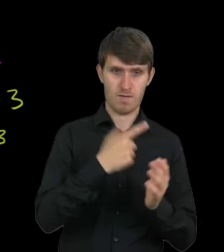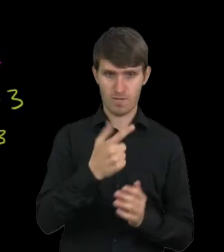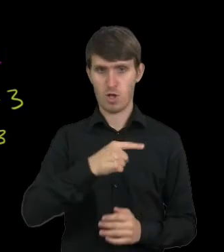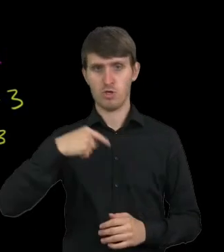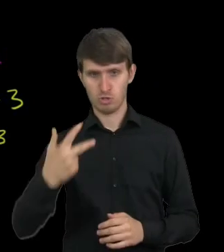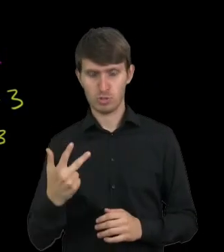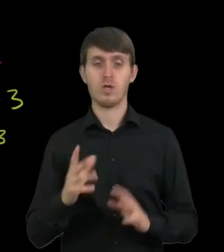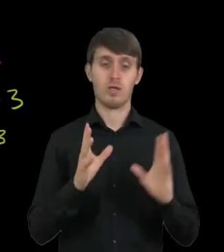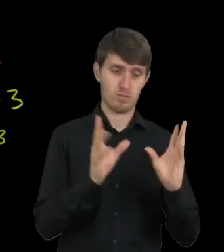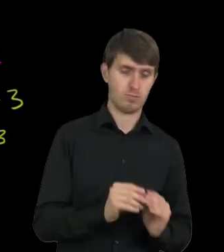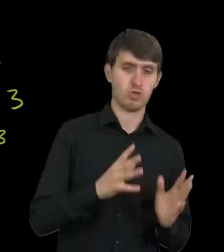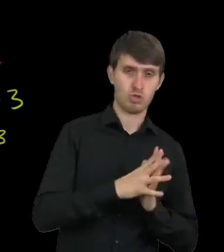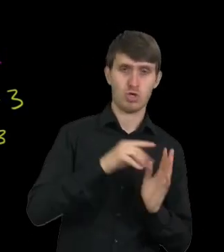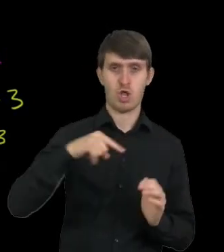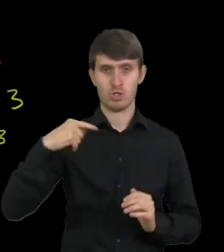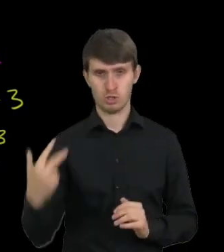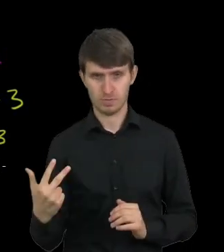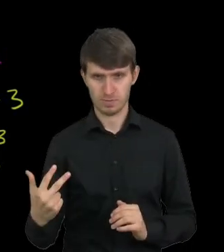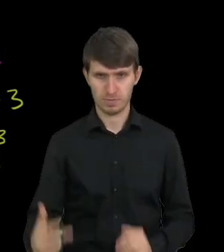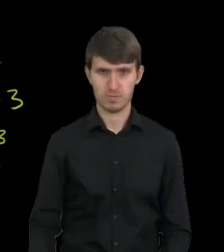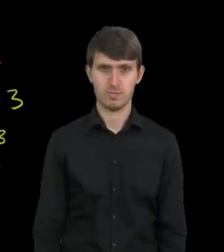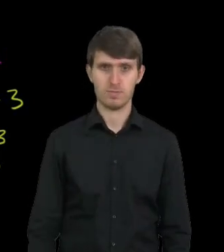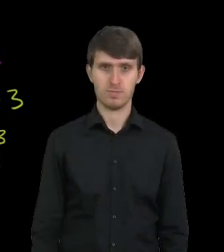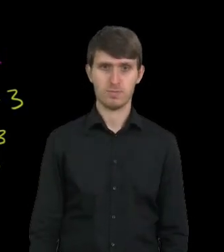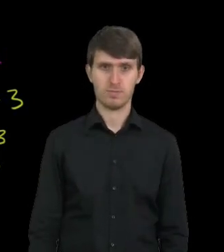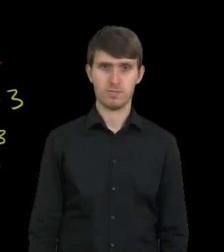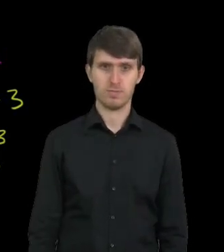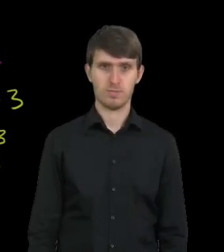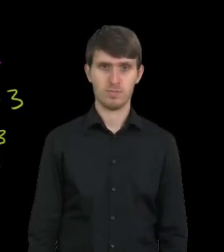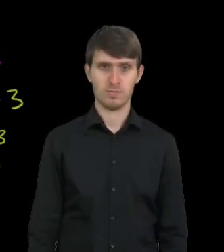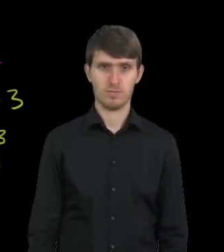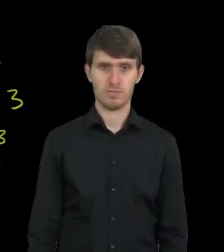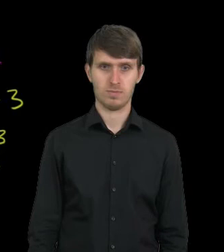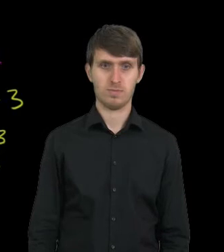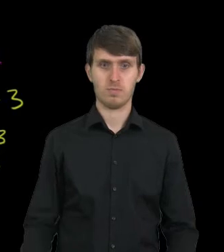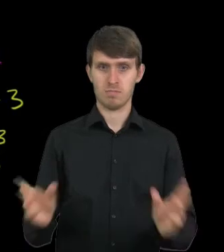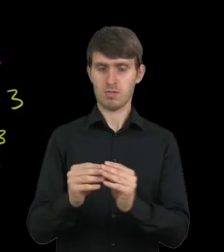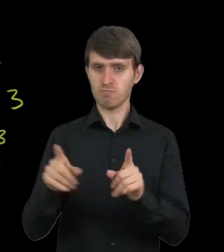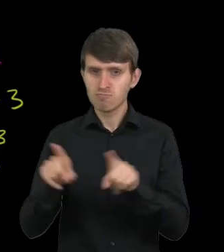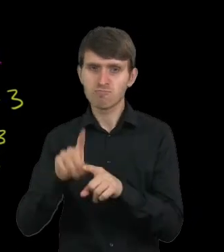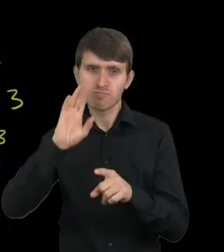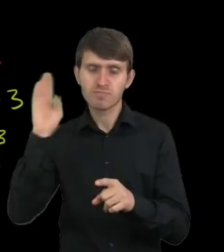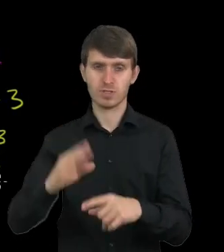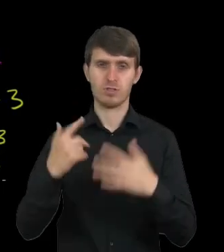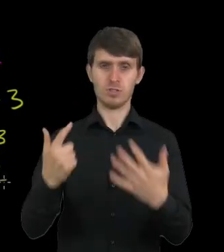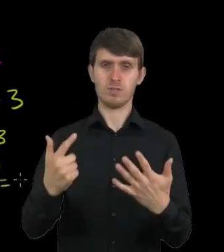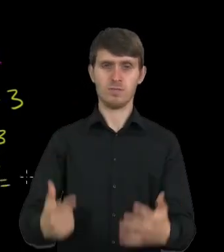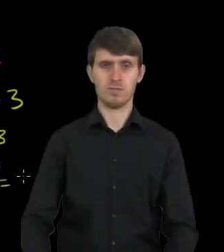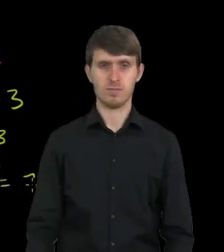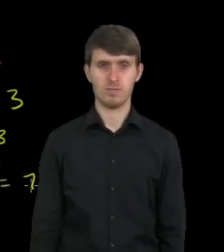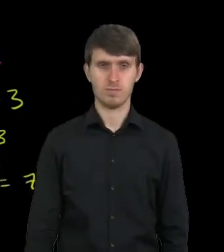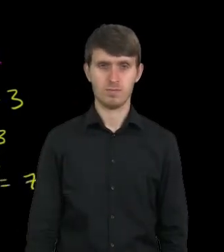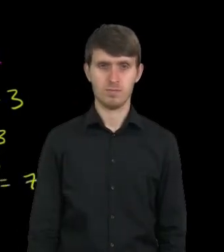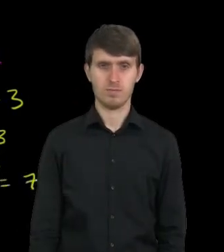więc mamy 5 razy 2 odjąć 3, czyli 10 odjąć 3, co znowu